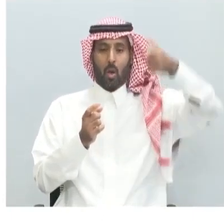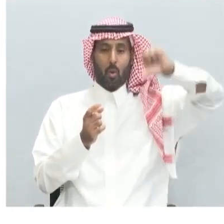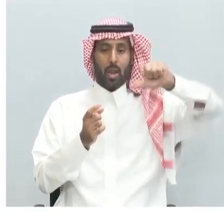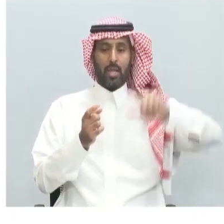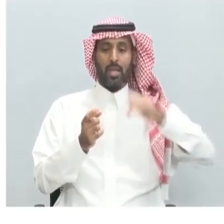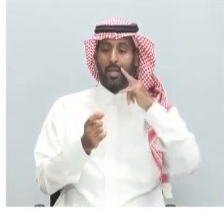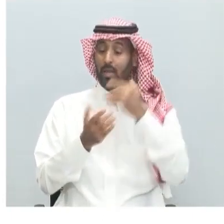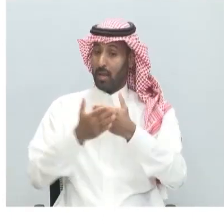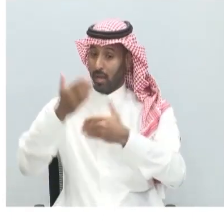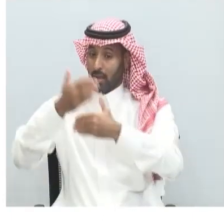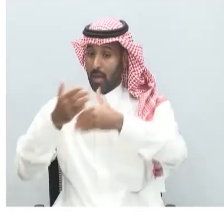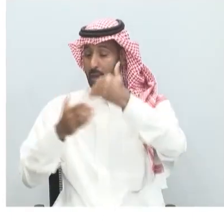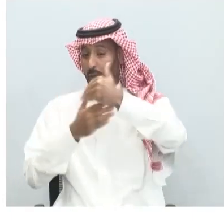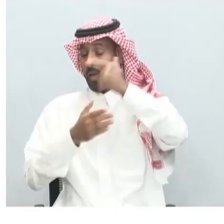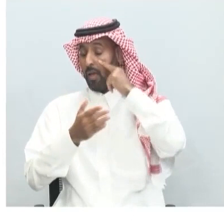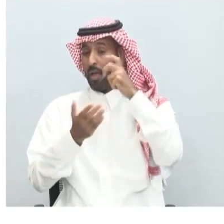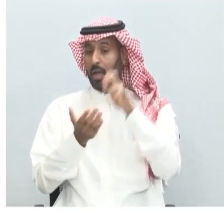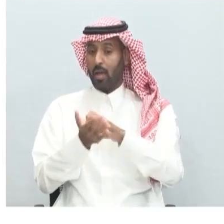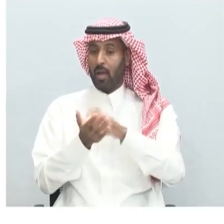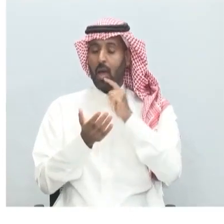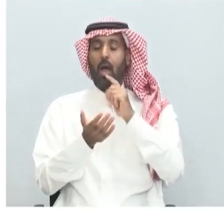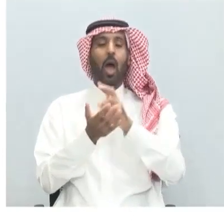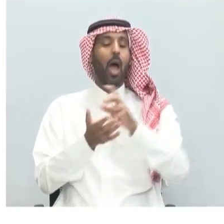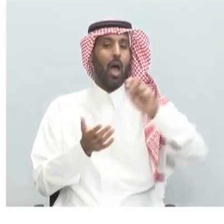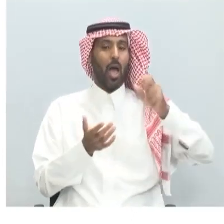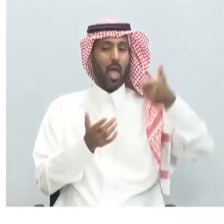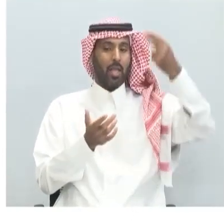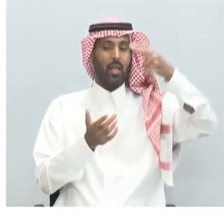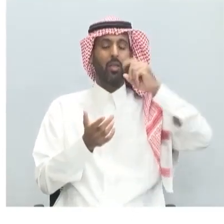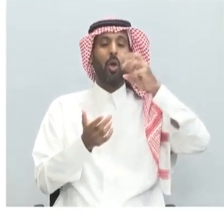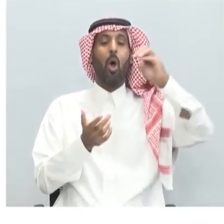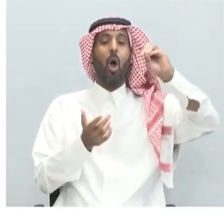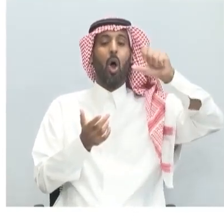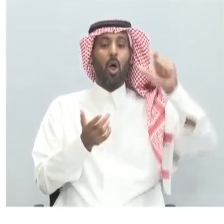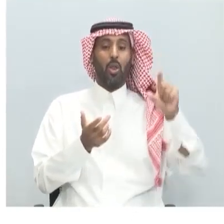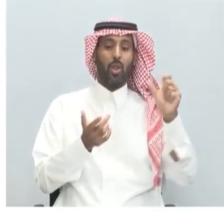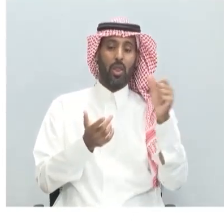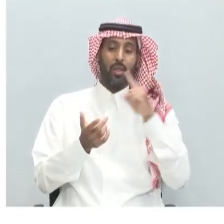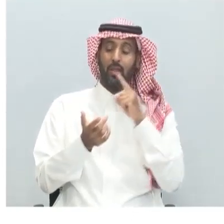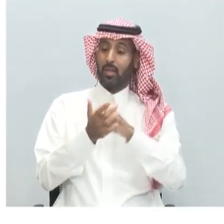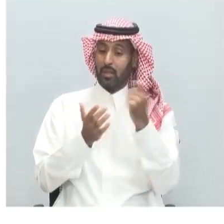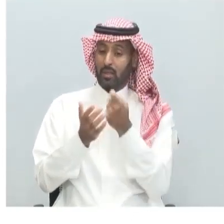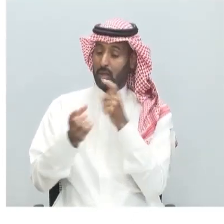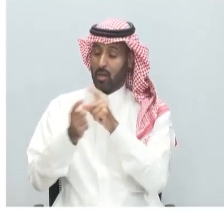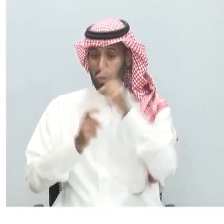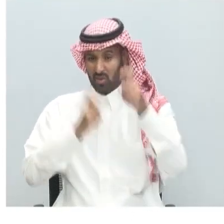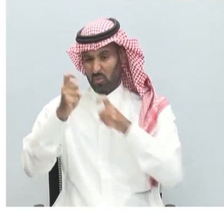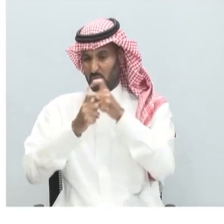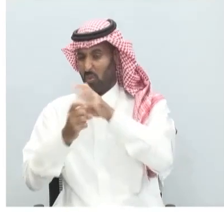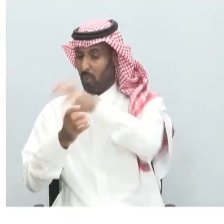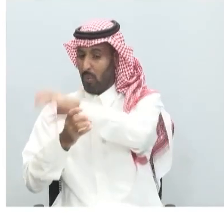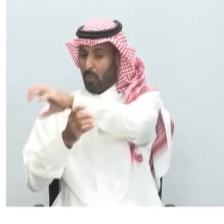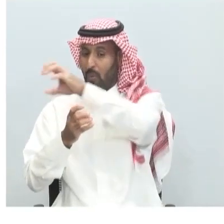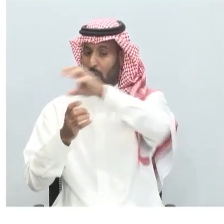قوسين البناء التصاعدي وقاعده هوند هذه الثلاثه نستعملها لكتابه التوزيع الالكتروني